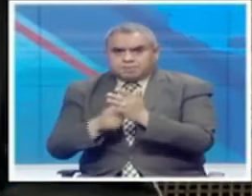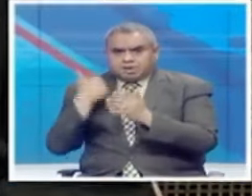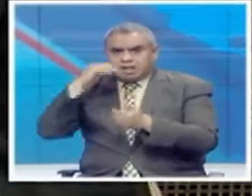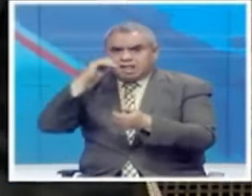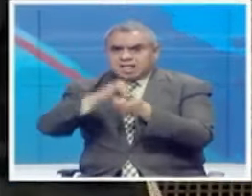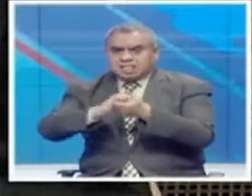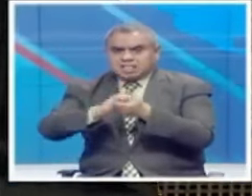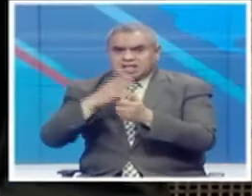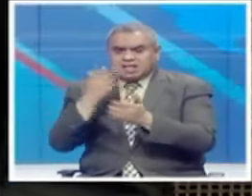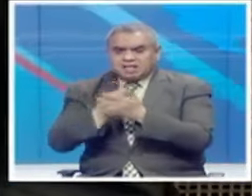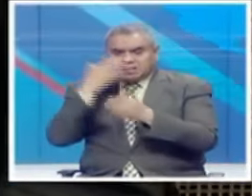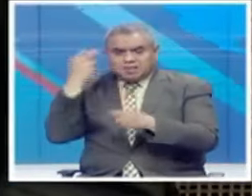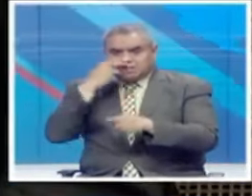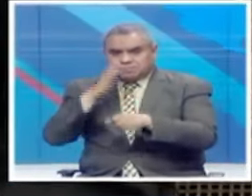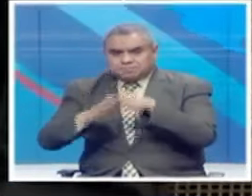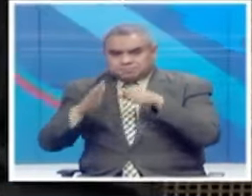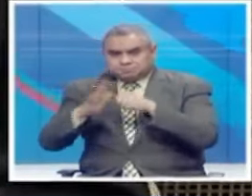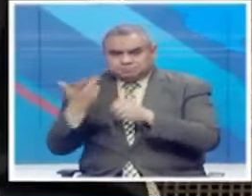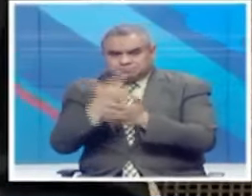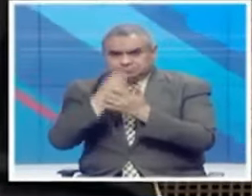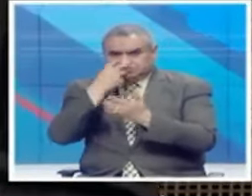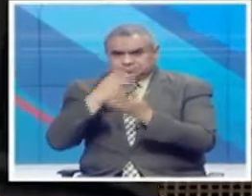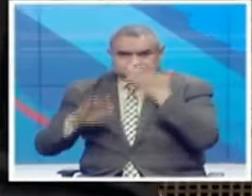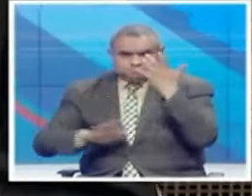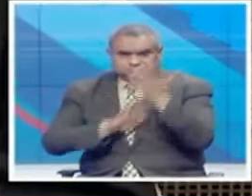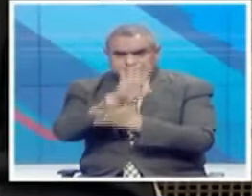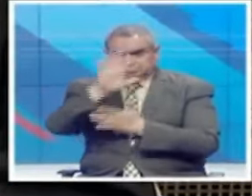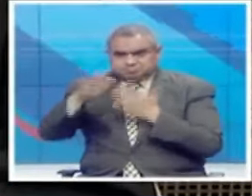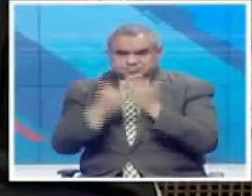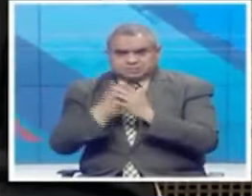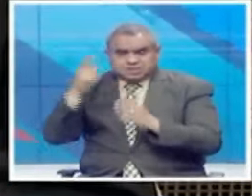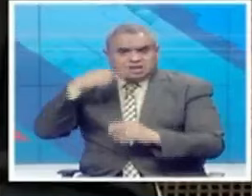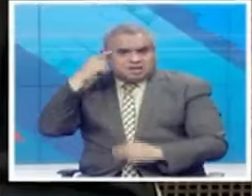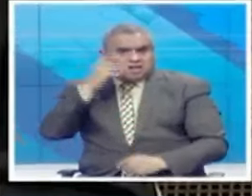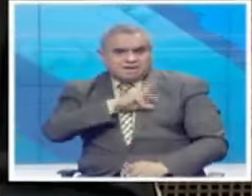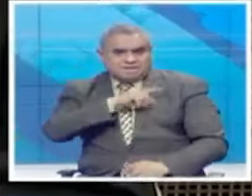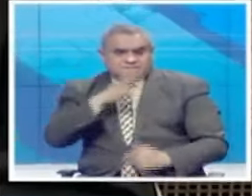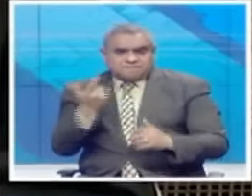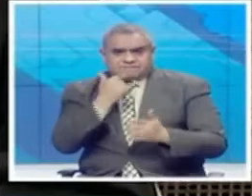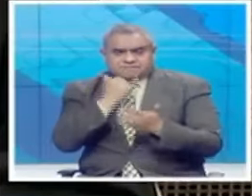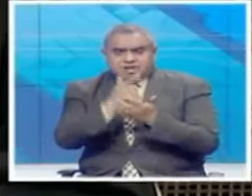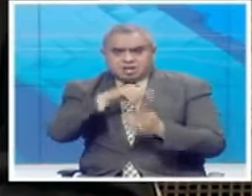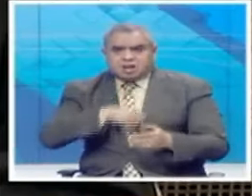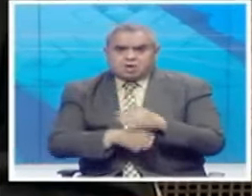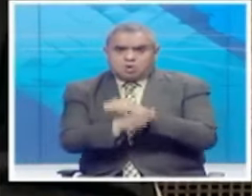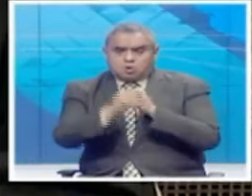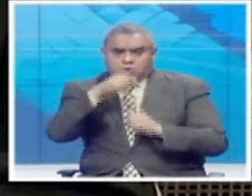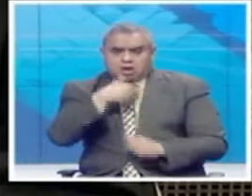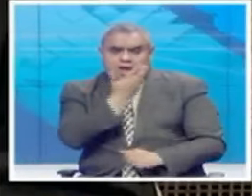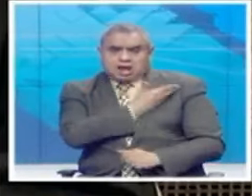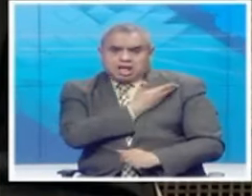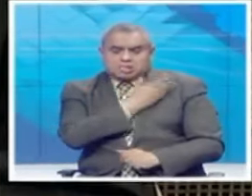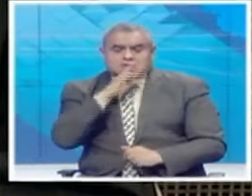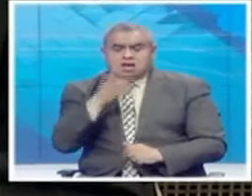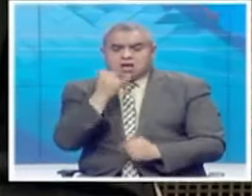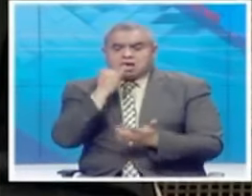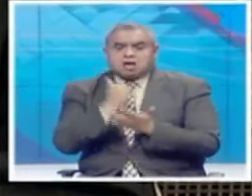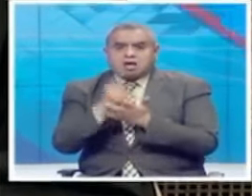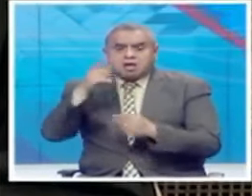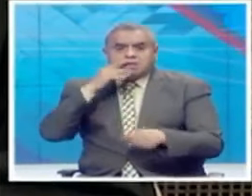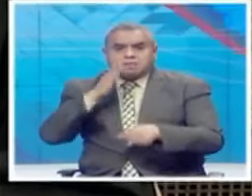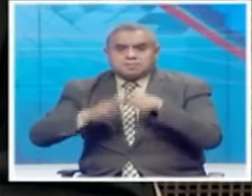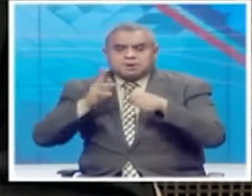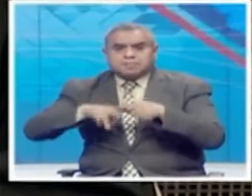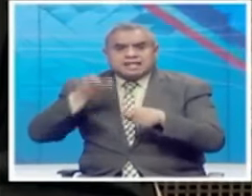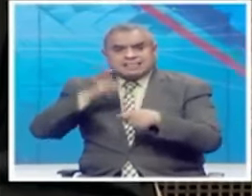لاتفاقية الإبادة الجماعية فيما يتعلق بالفلسطينيين في غزة أن تتخذ كل الإجراءات في سلطتها لمنع